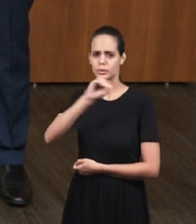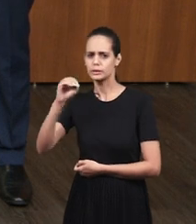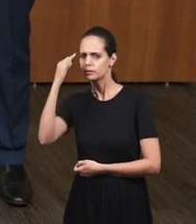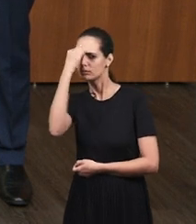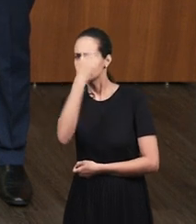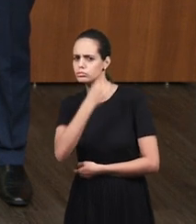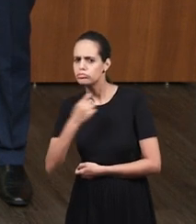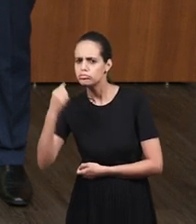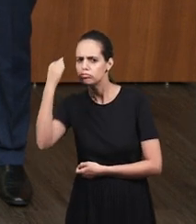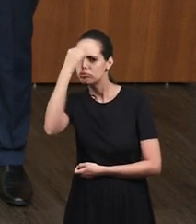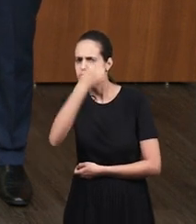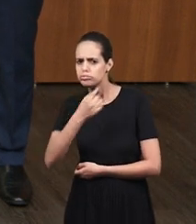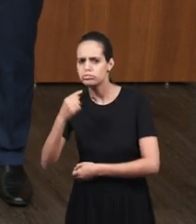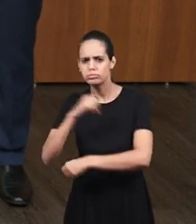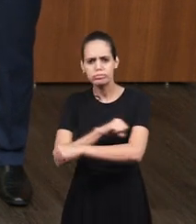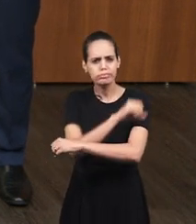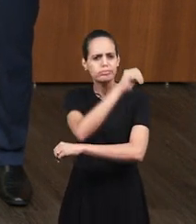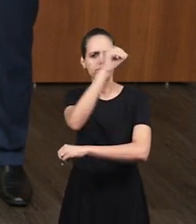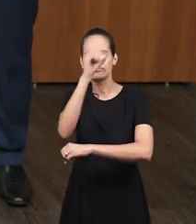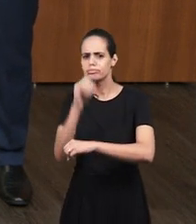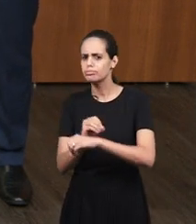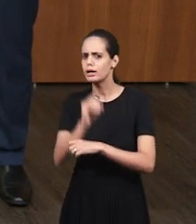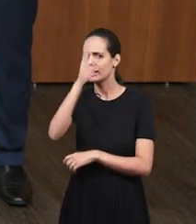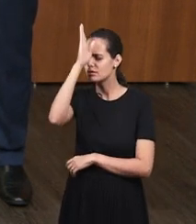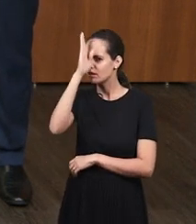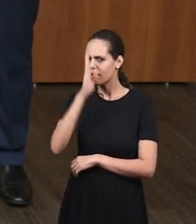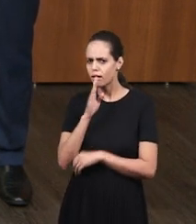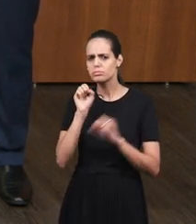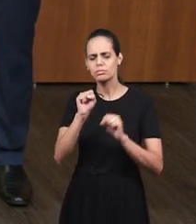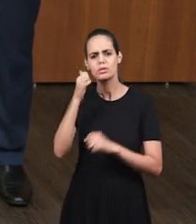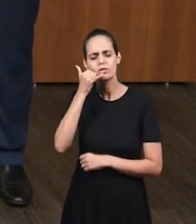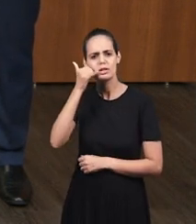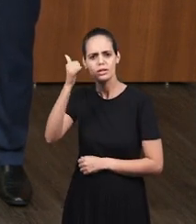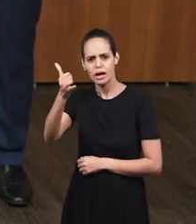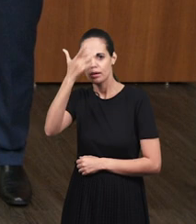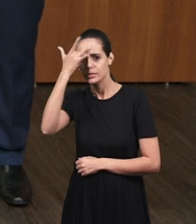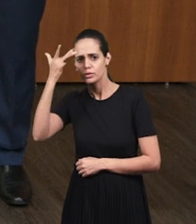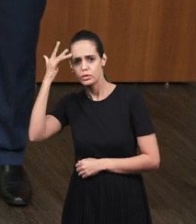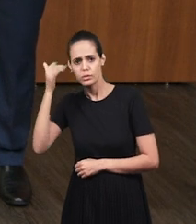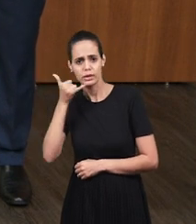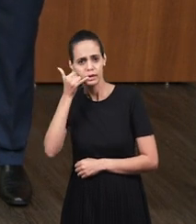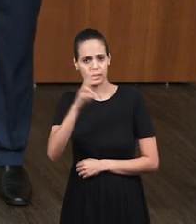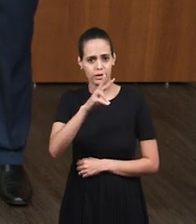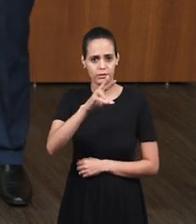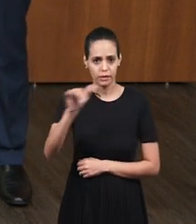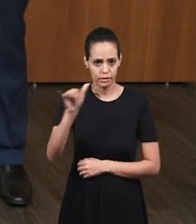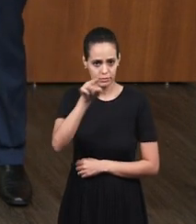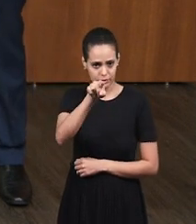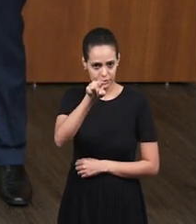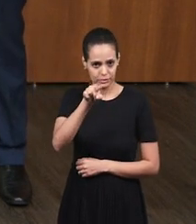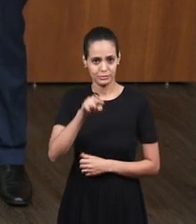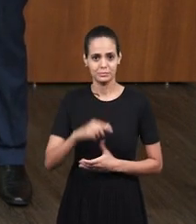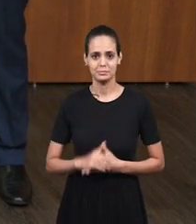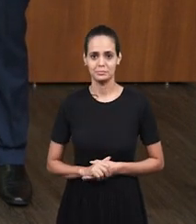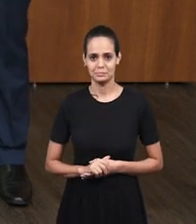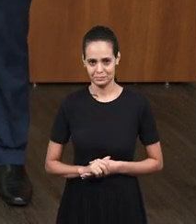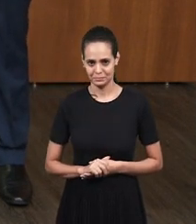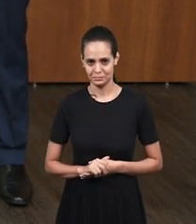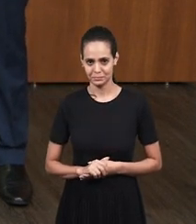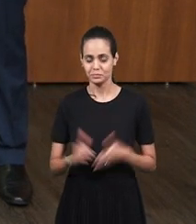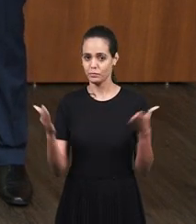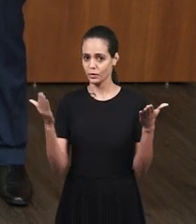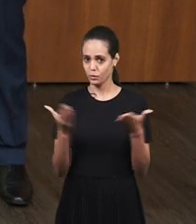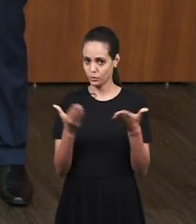et ici, vous voyez affiché un numéro 0800. Donc, 24 heures par jour, gratuitement, vous